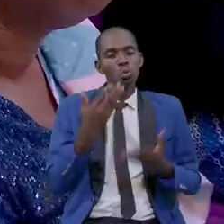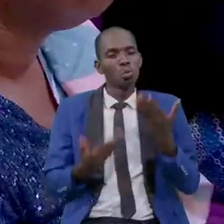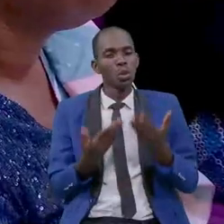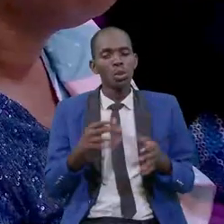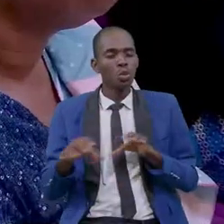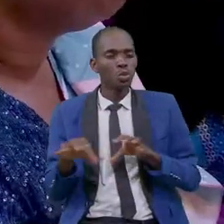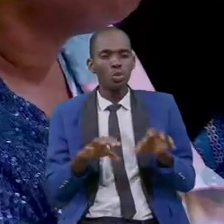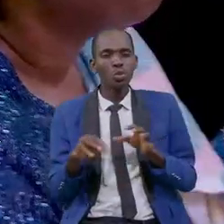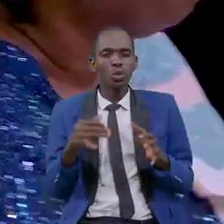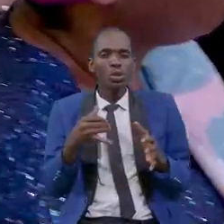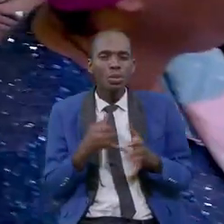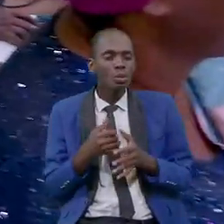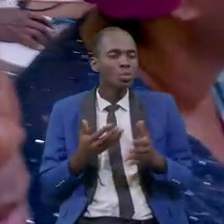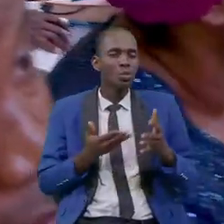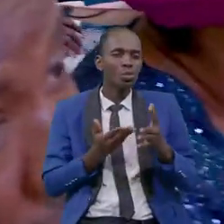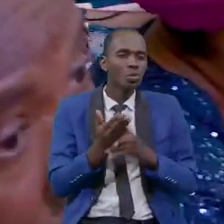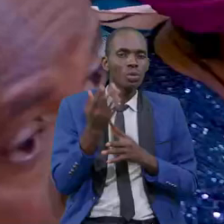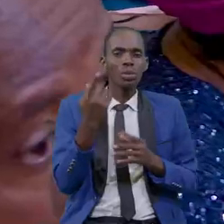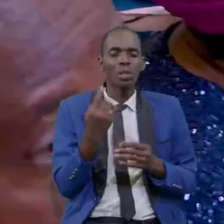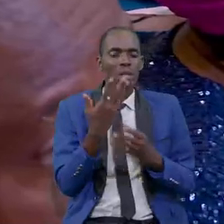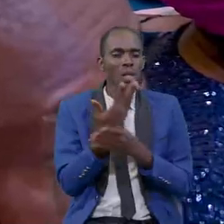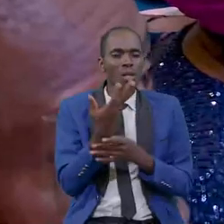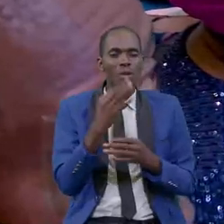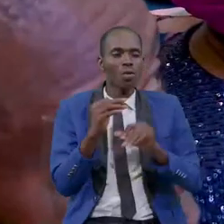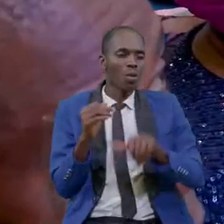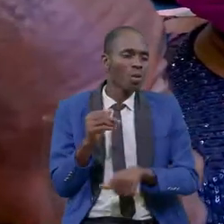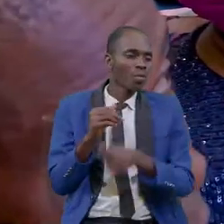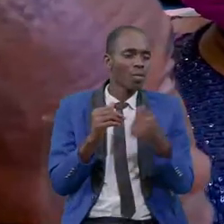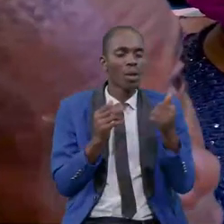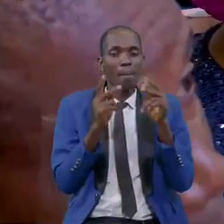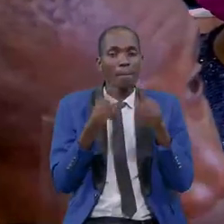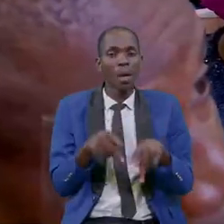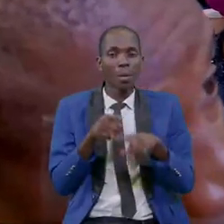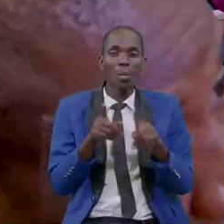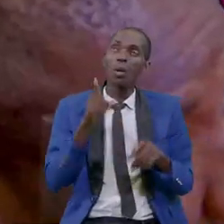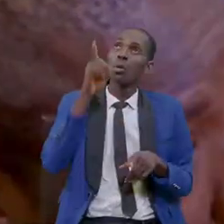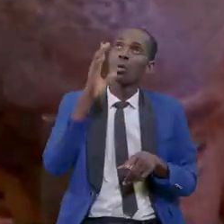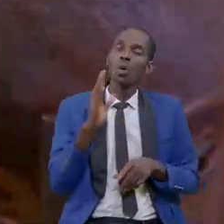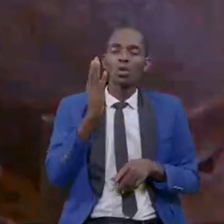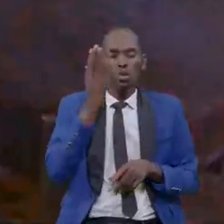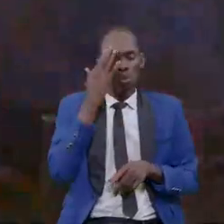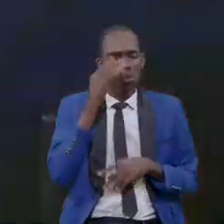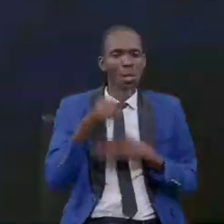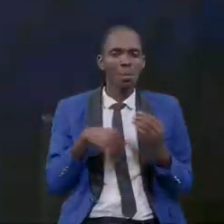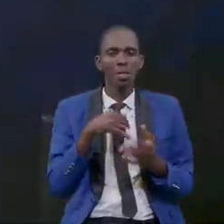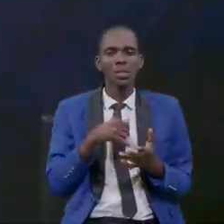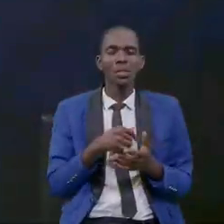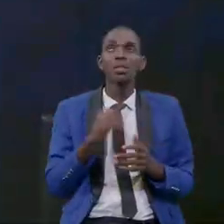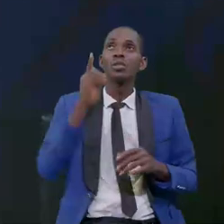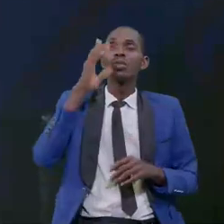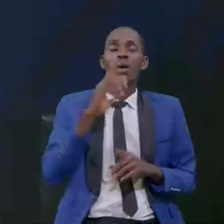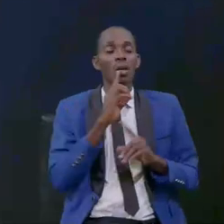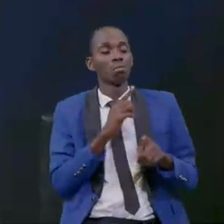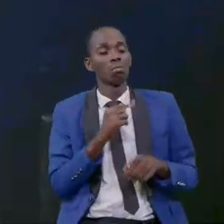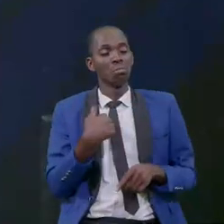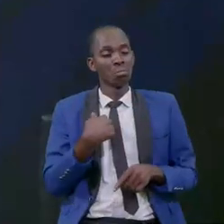faire en passant par quelqu'un d'autre, vous pouvez faire cela par la main d'autrui, mais Dieu dit, je t'ai vu, je l'ai